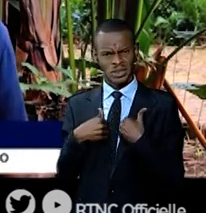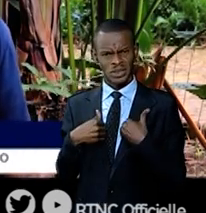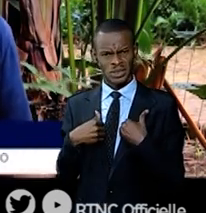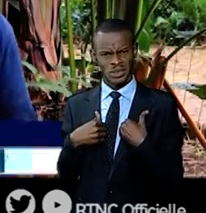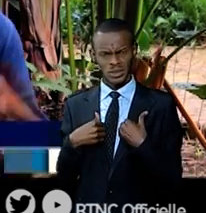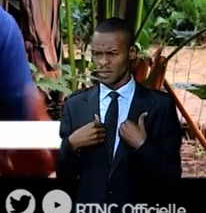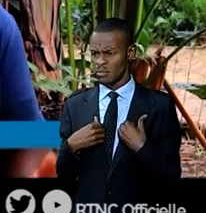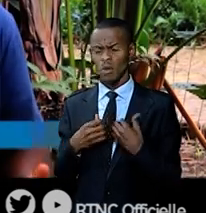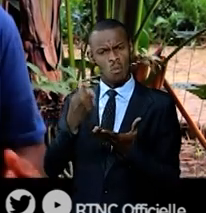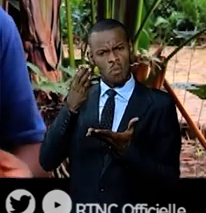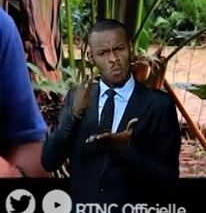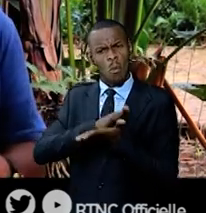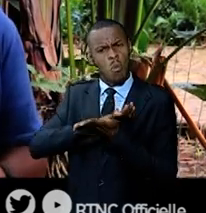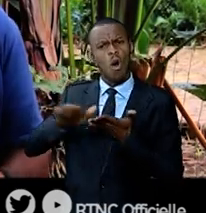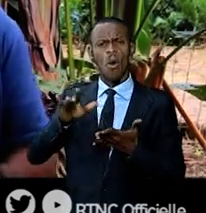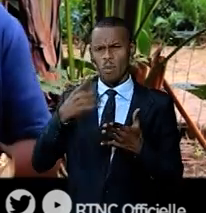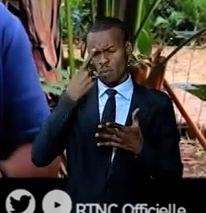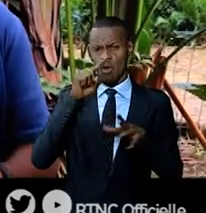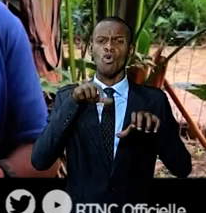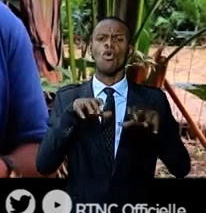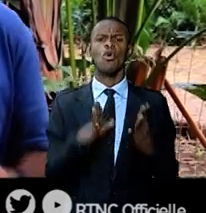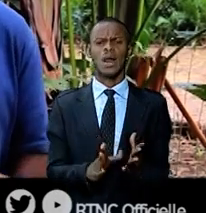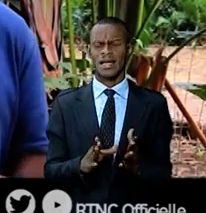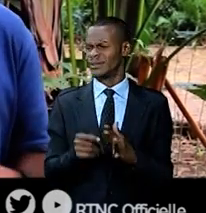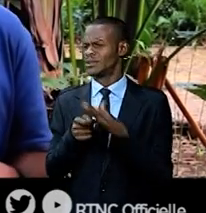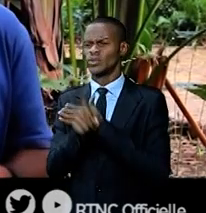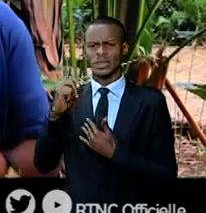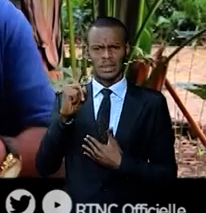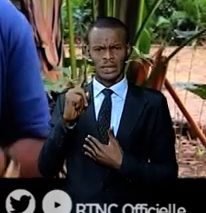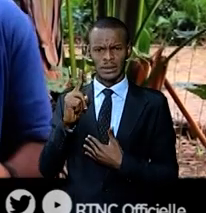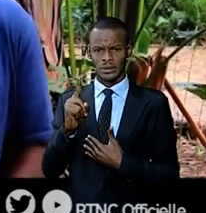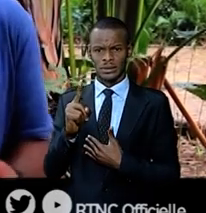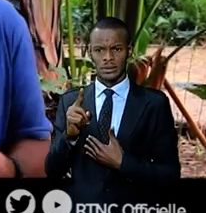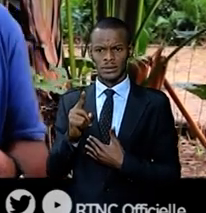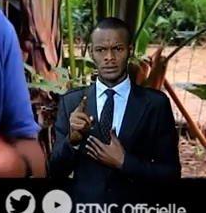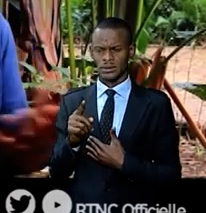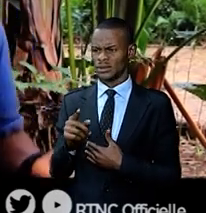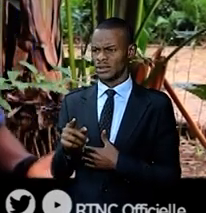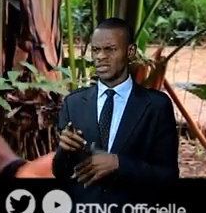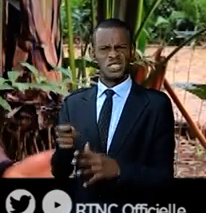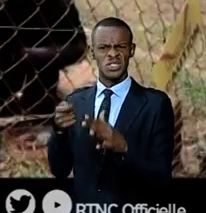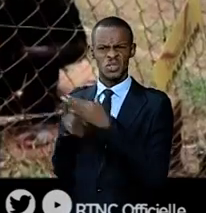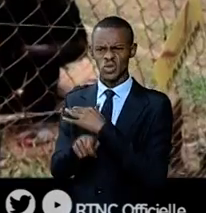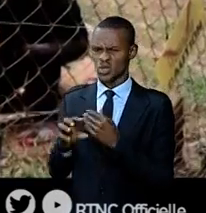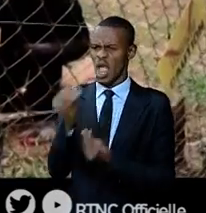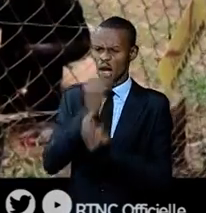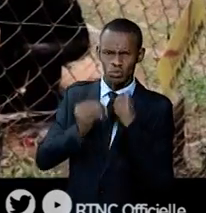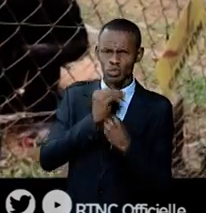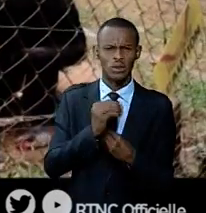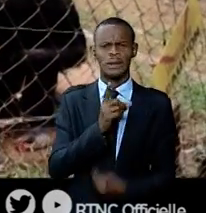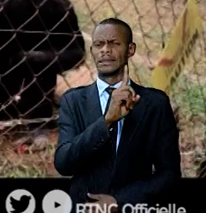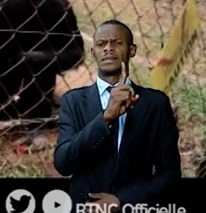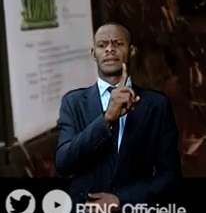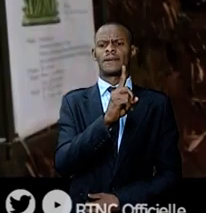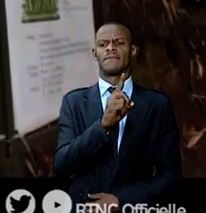disparaître. Et un jeune Kinois qui comprend que manger un bonobo, c'est du cannibalisme. Pour nous, c'est un succès. Le quotidien de